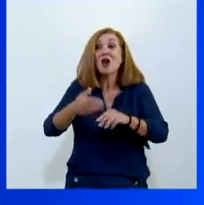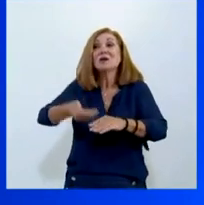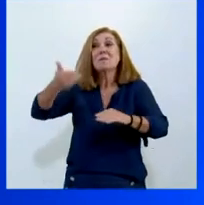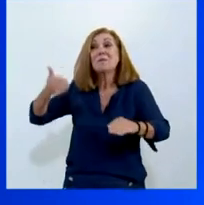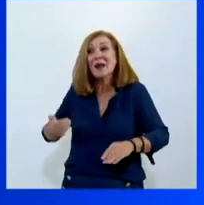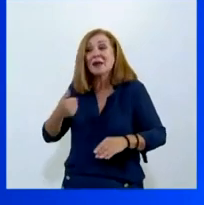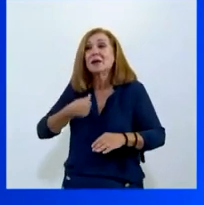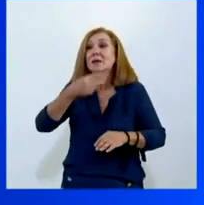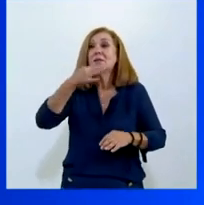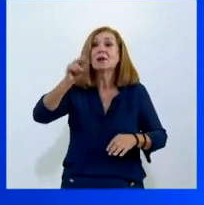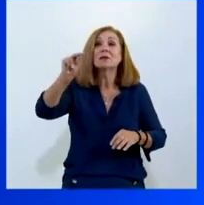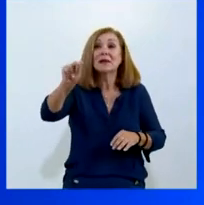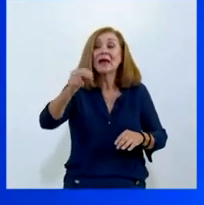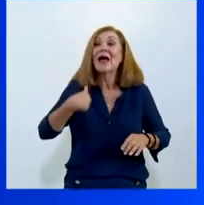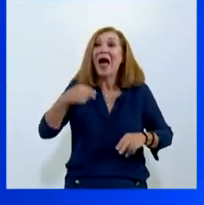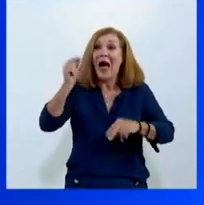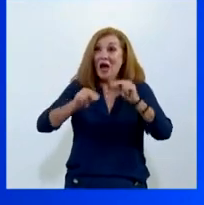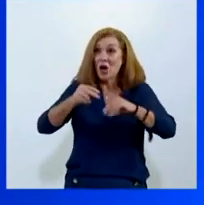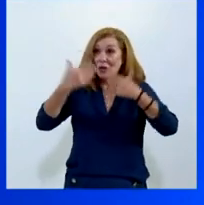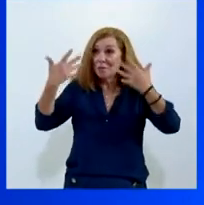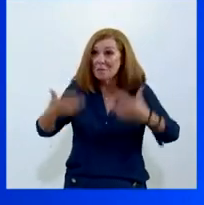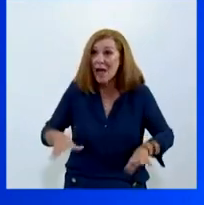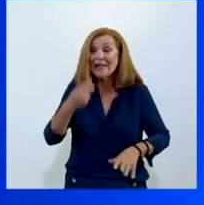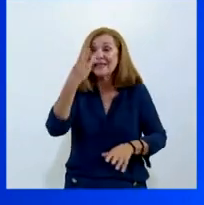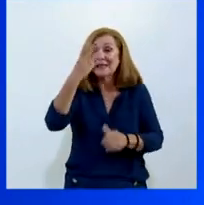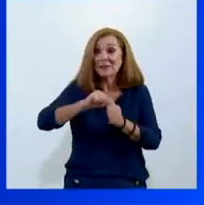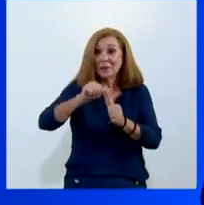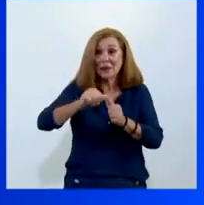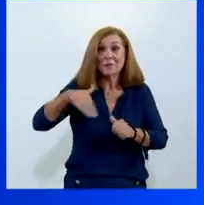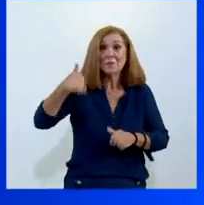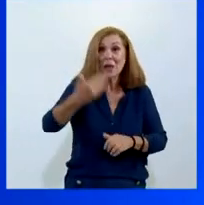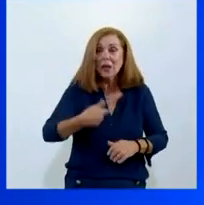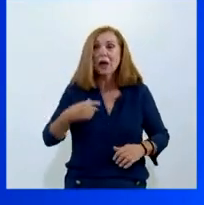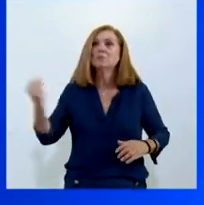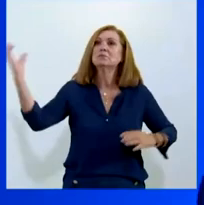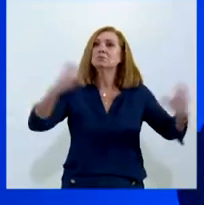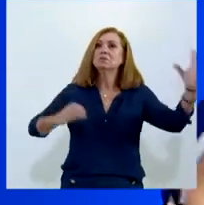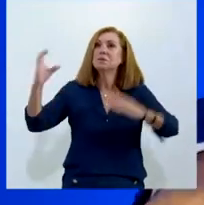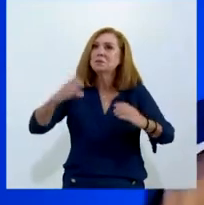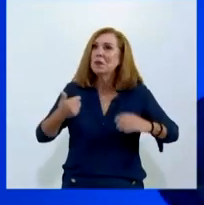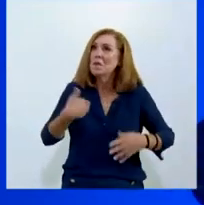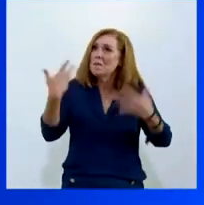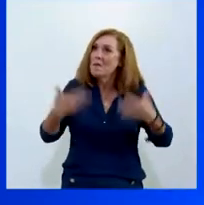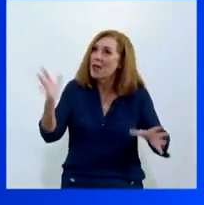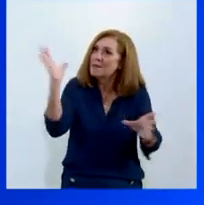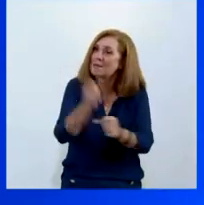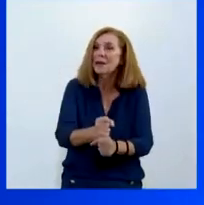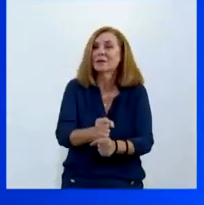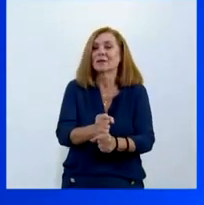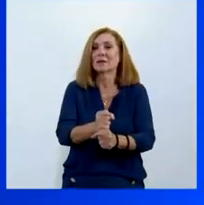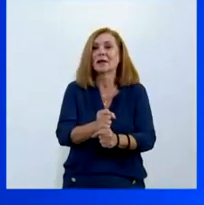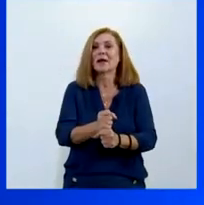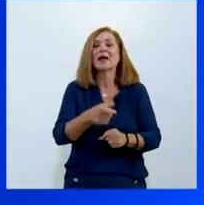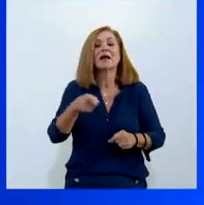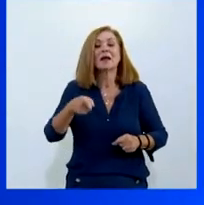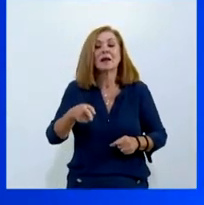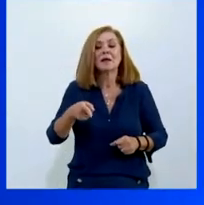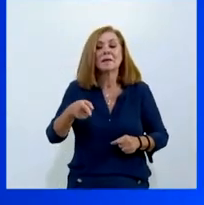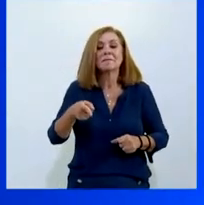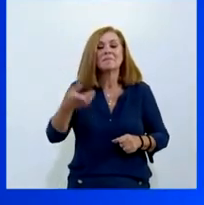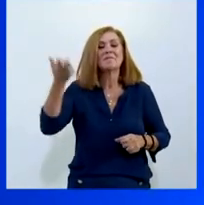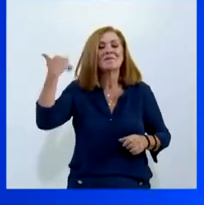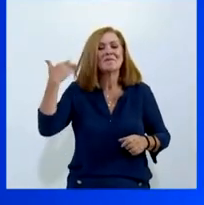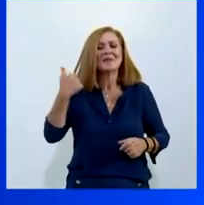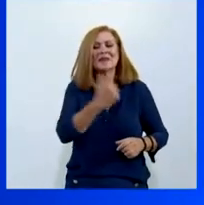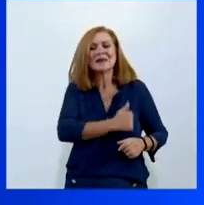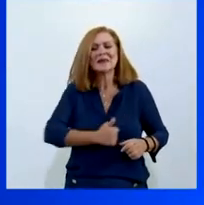βαθμίδα 3 μήνες μετά τις εκλογές. Και την πήραμε την επενδυτική βαθμίδα. Και κλείνουμε έναν πολύ τραυματικό κύκλο, ο οποίος